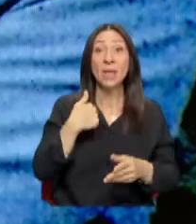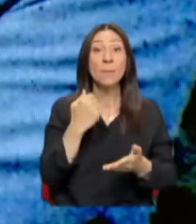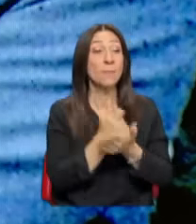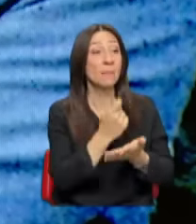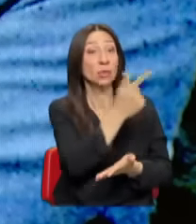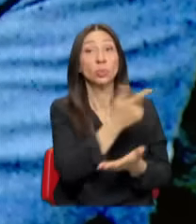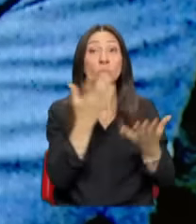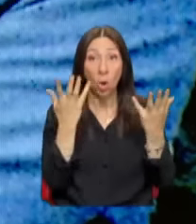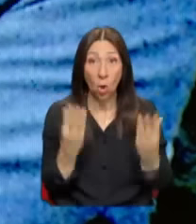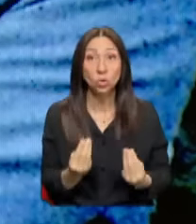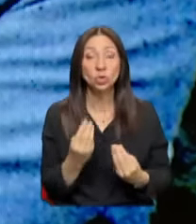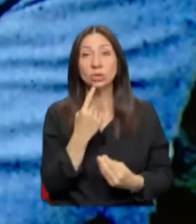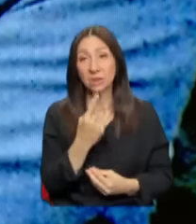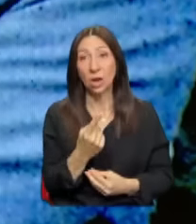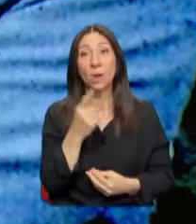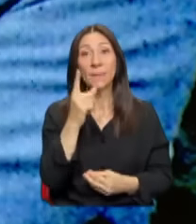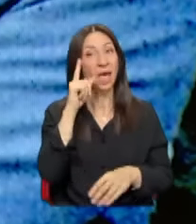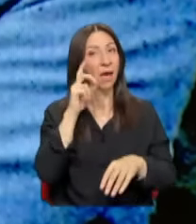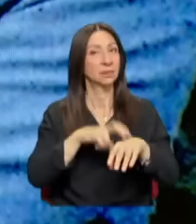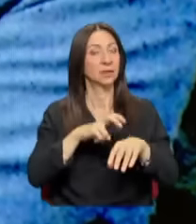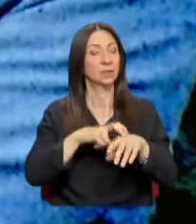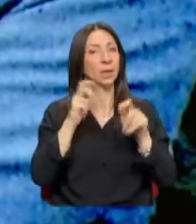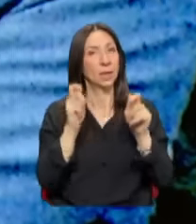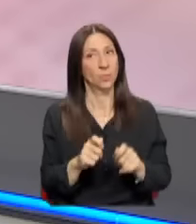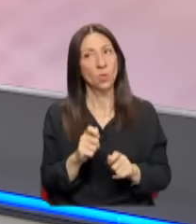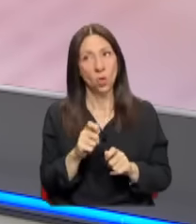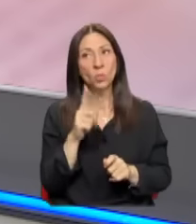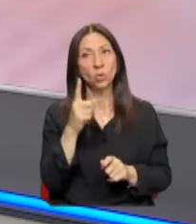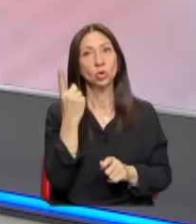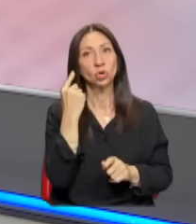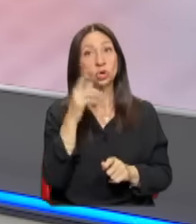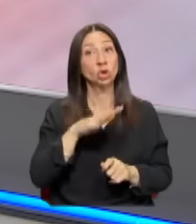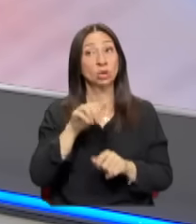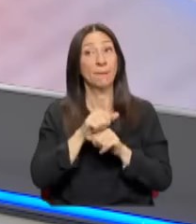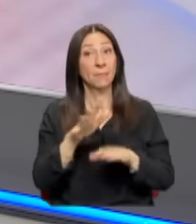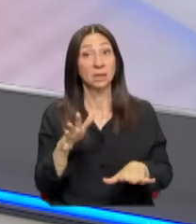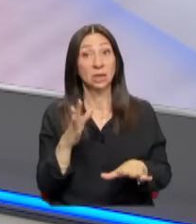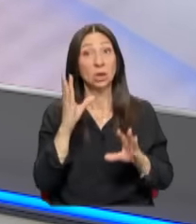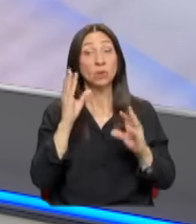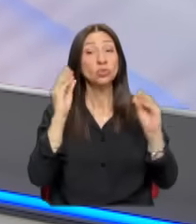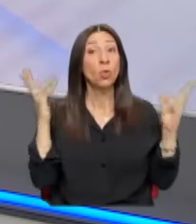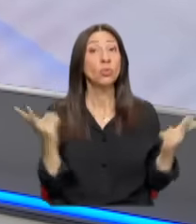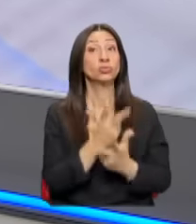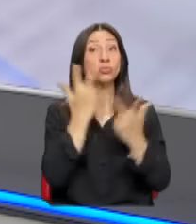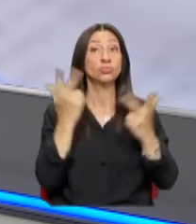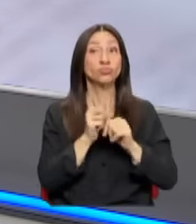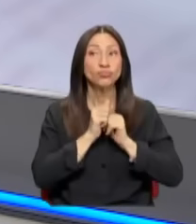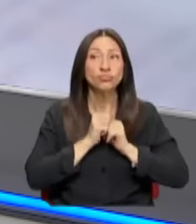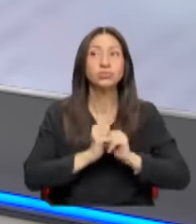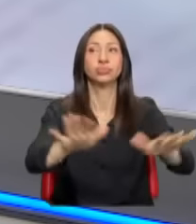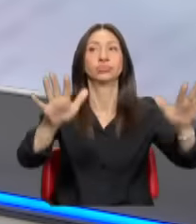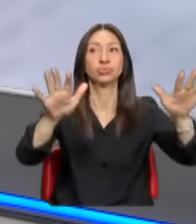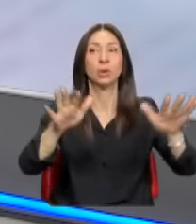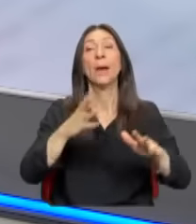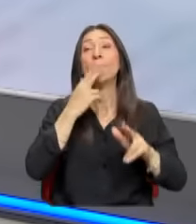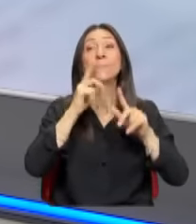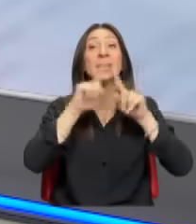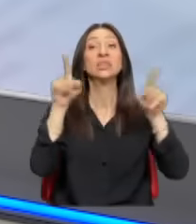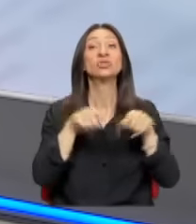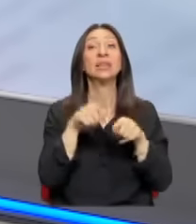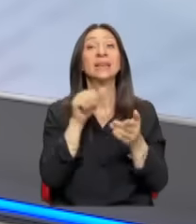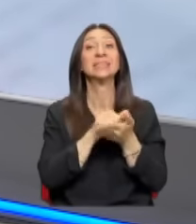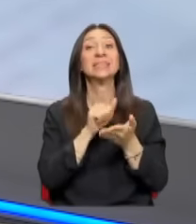mektubumla oldu diye bir hatırlatmada bulunuyor. Bu da dün sosyal medyada adeta viral şekilde dolaştı. Pencere